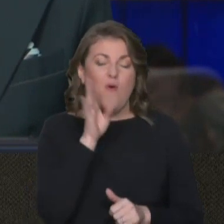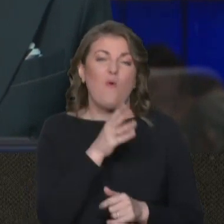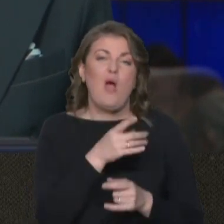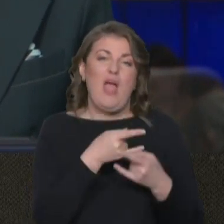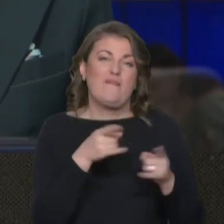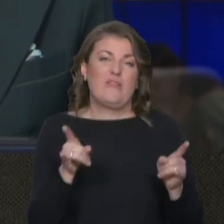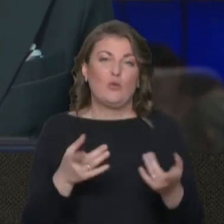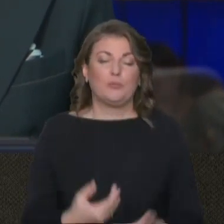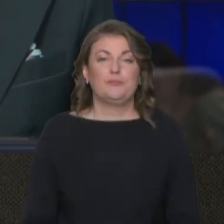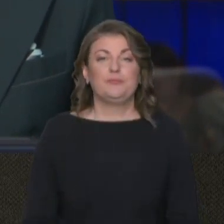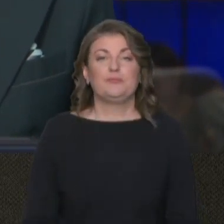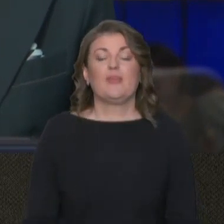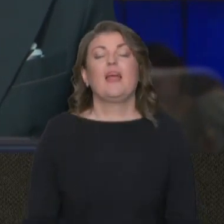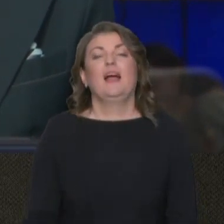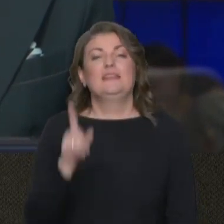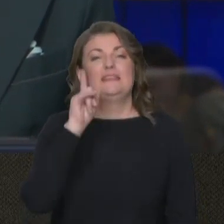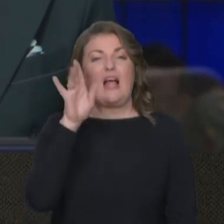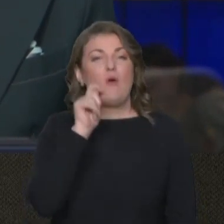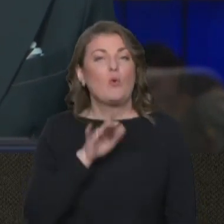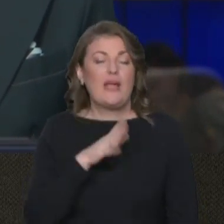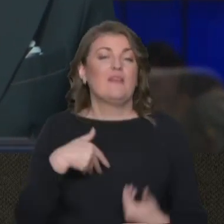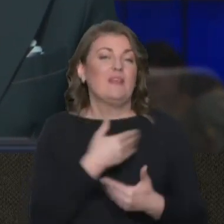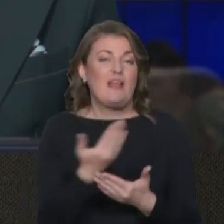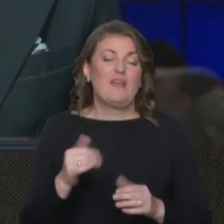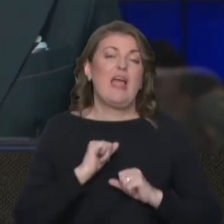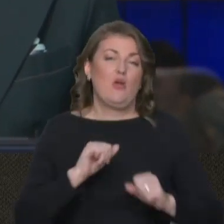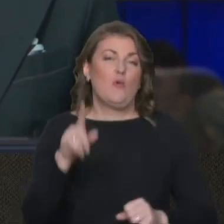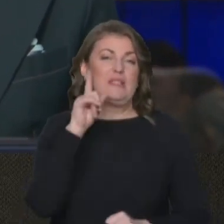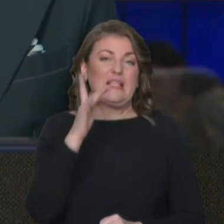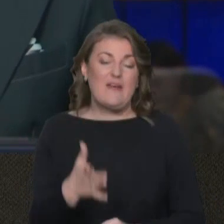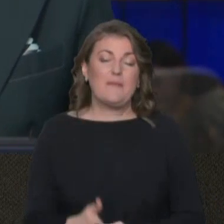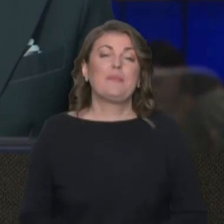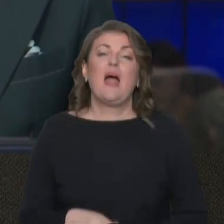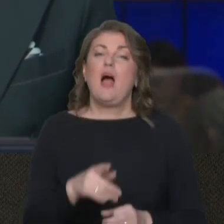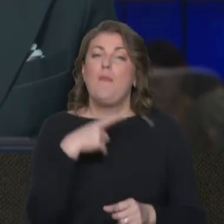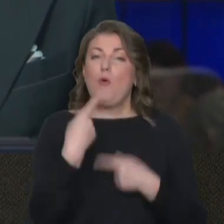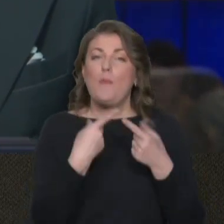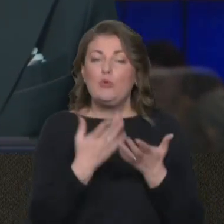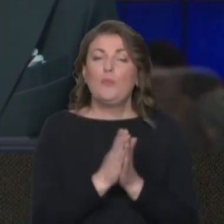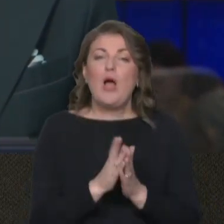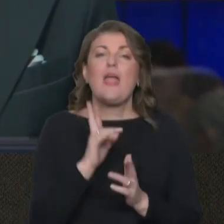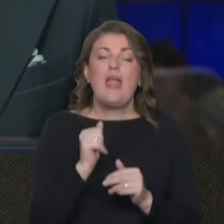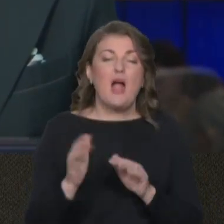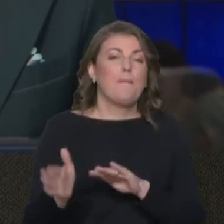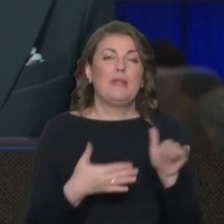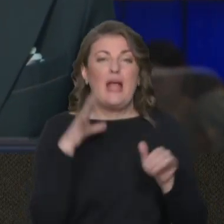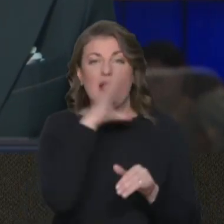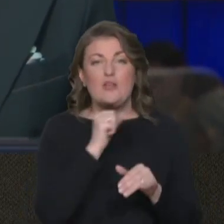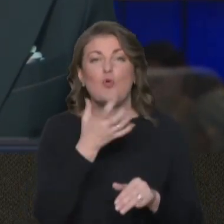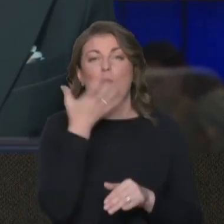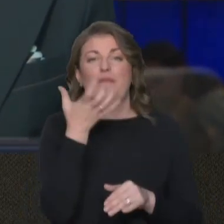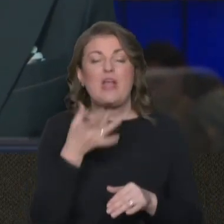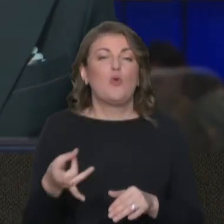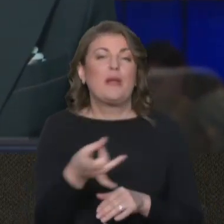ефіру. Слава Україні! Вітаю вас! Героям слава! Пані Наталя, прокоментуйте, будь ласка, як минула ніч у